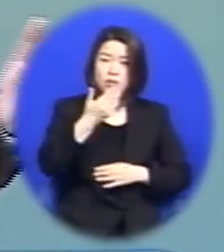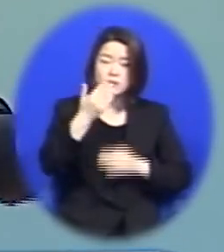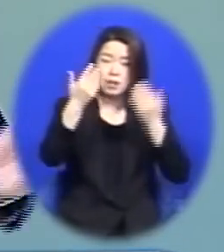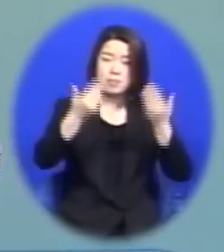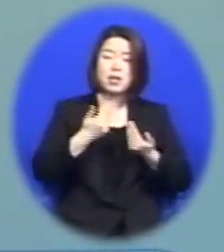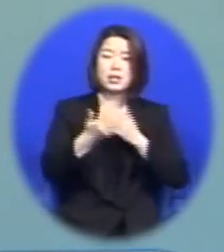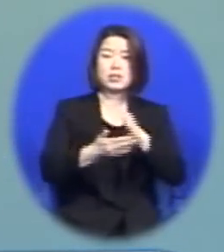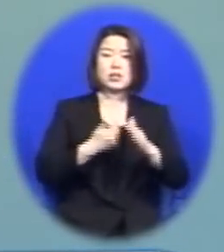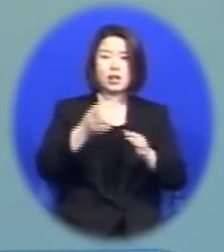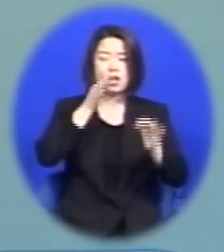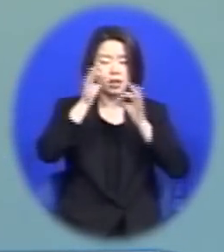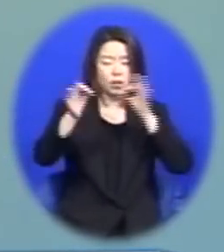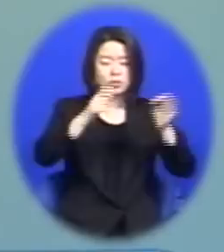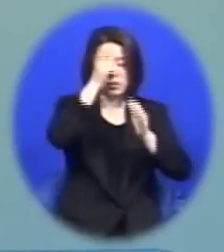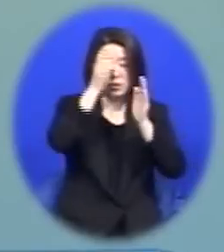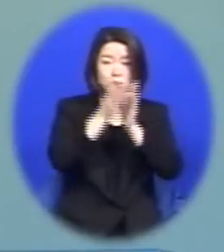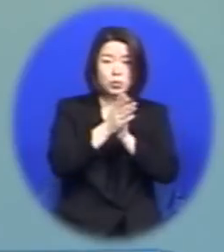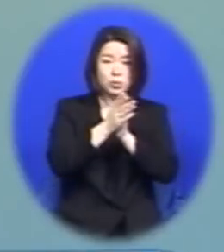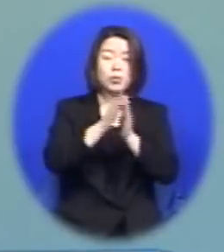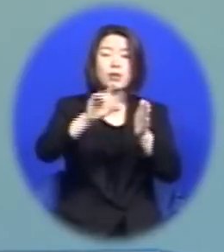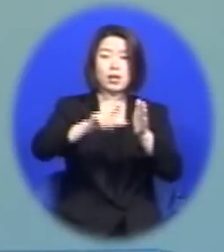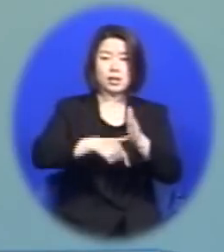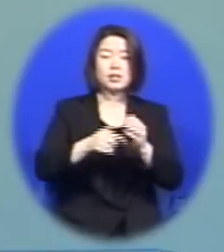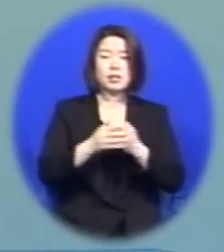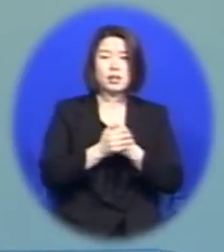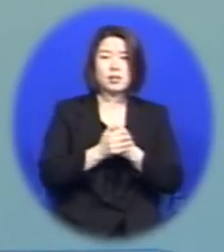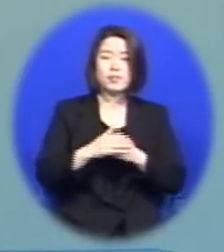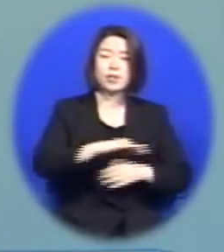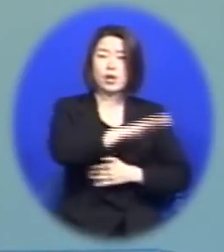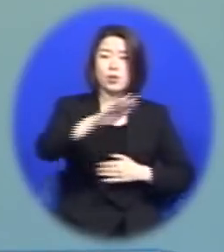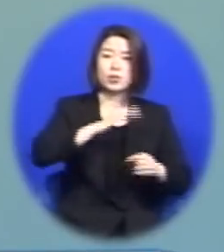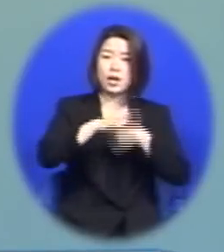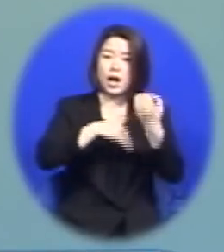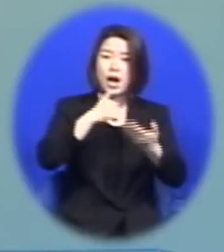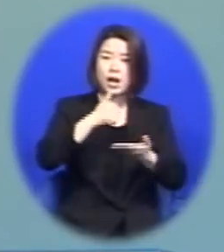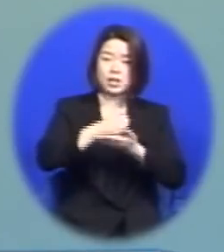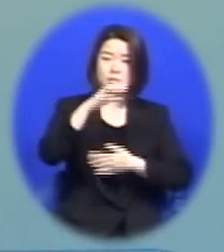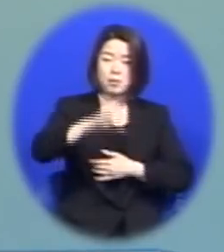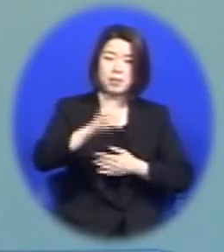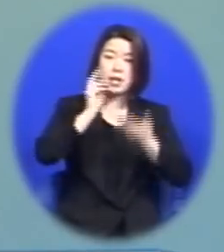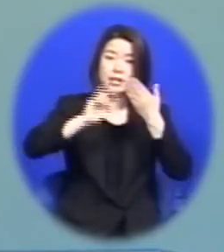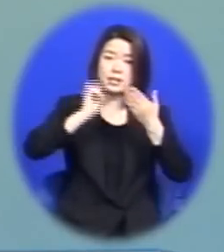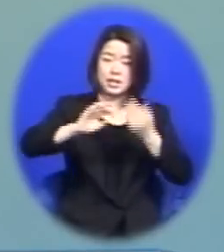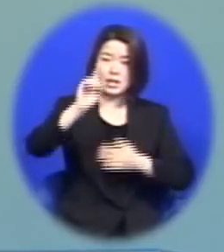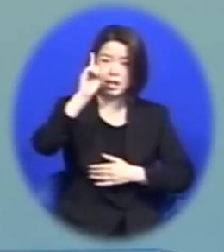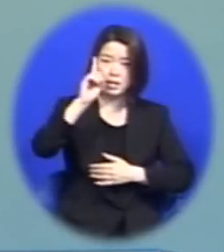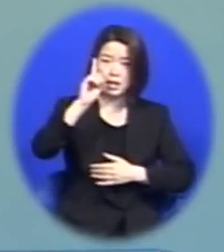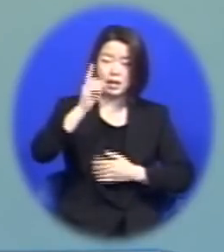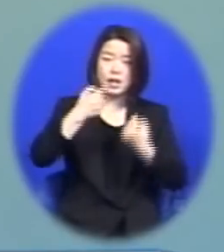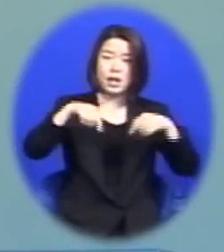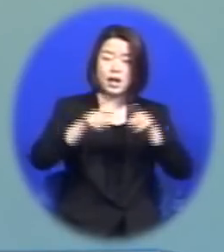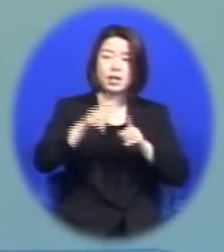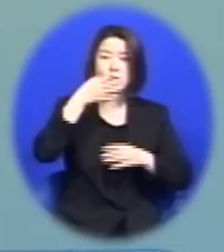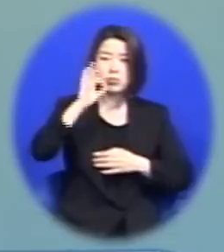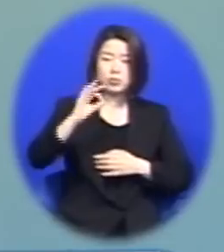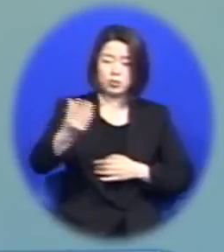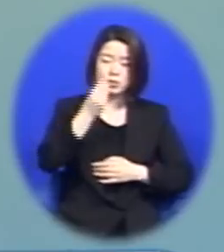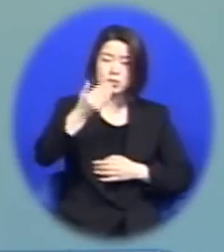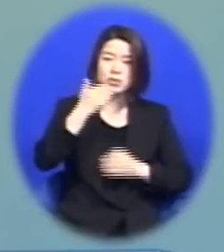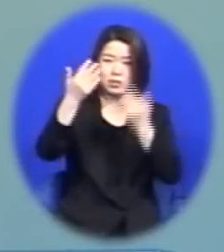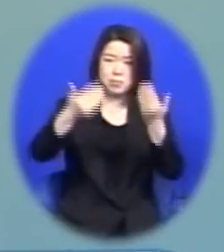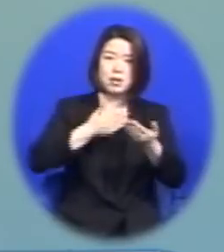우리가 통성으로 기도할 텐데 우리가 하나님 앞에 찬양을 하나 같이 부르고 성찬은 받았으면